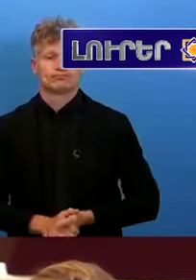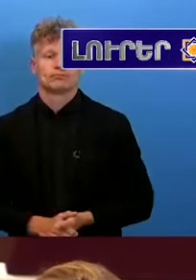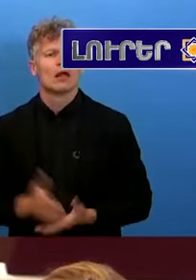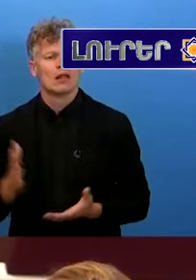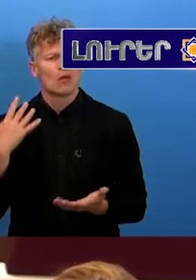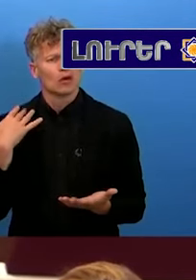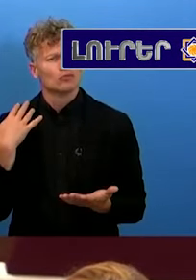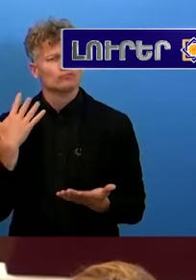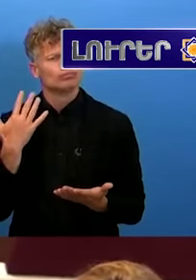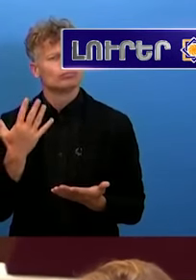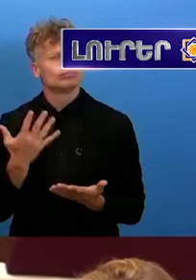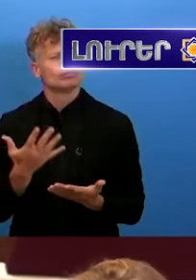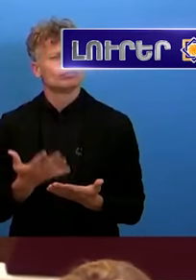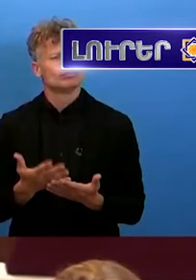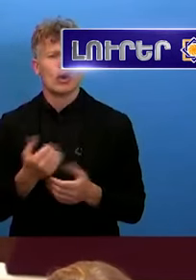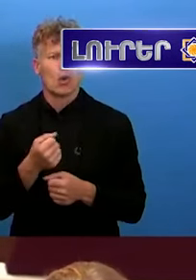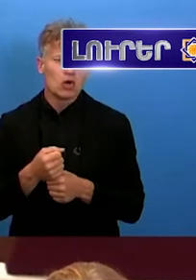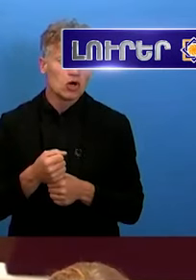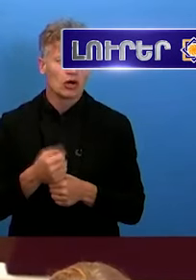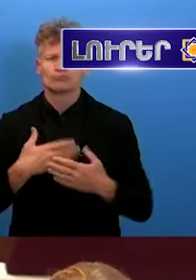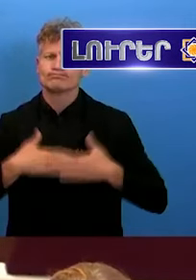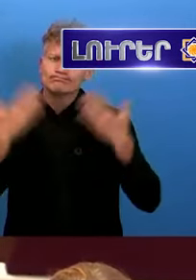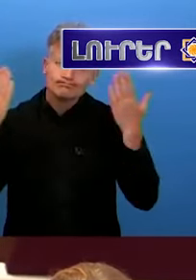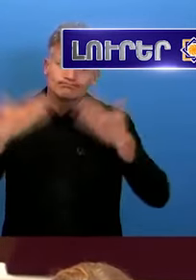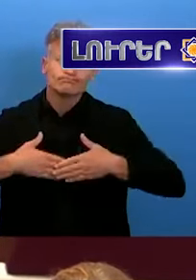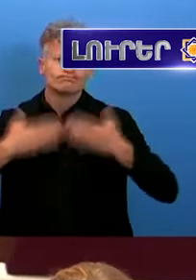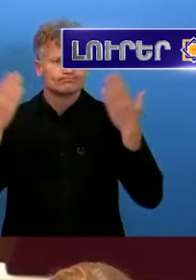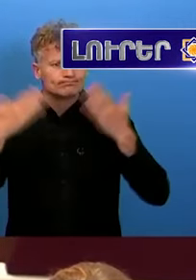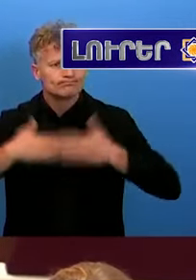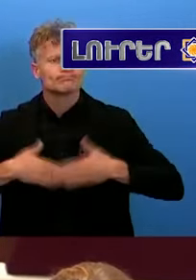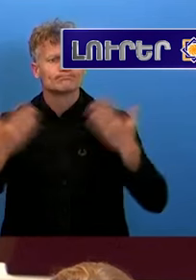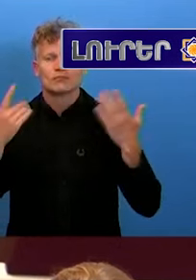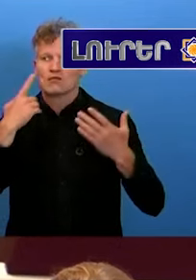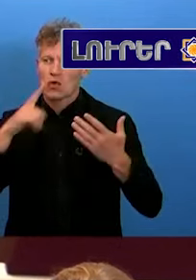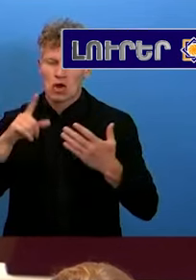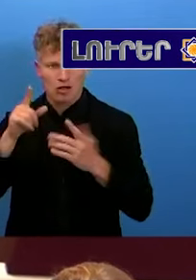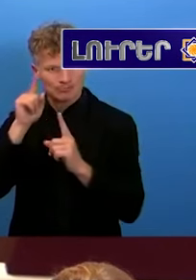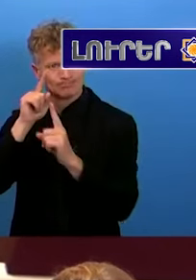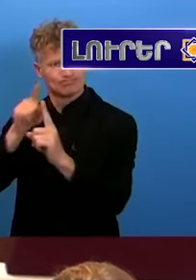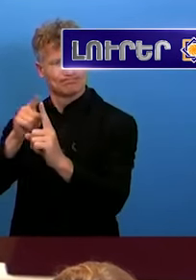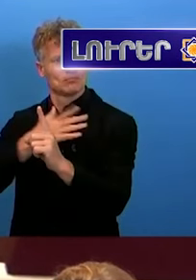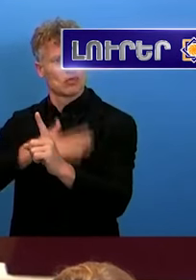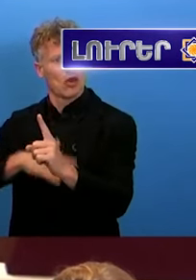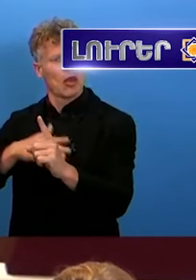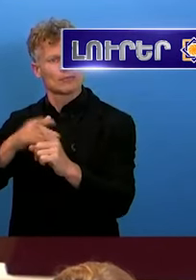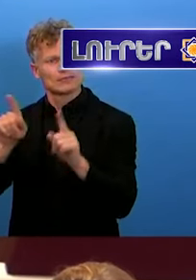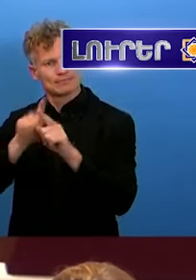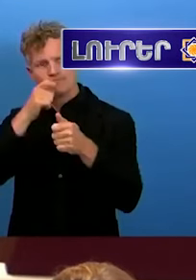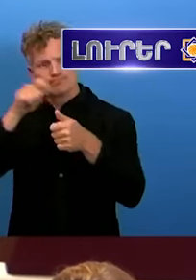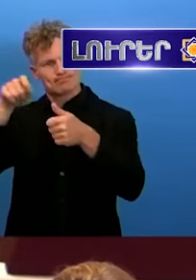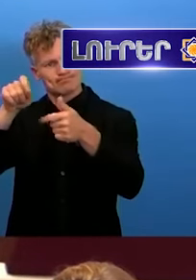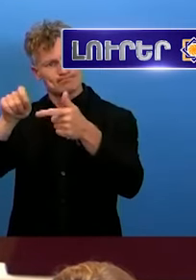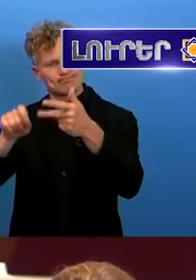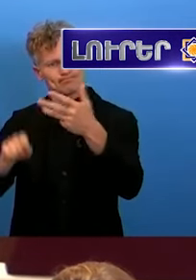եմնացիալ աշխարեն։ Հրջապակում են երբ 2023-29 սեպտեմպեր տեղ ունեց ավետնիկ մակրում թուրուկադրպեջանական զինված ուժերու